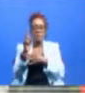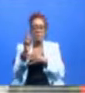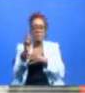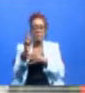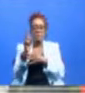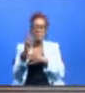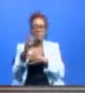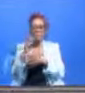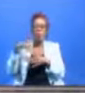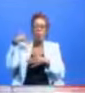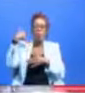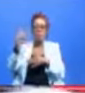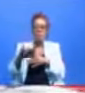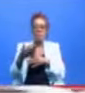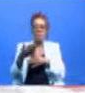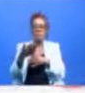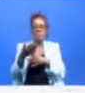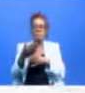wanachukua matawi.